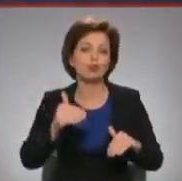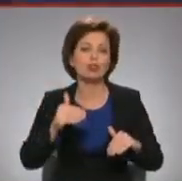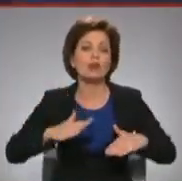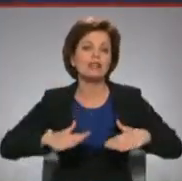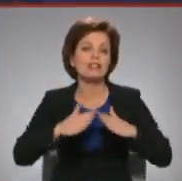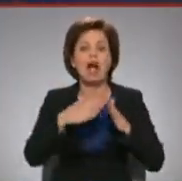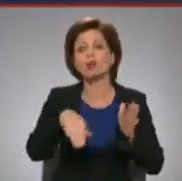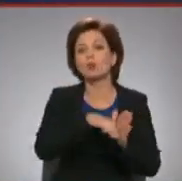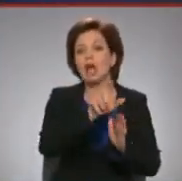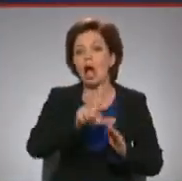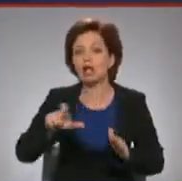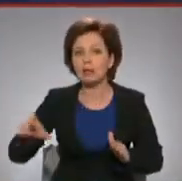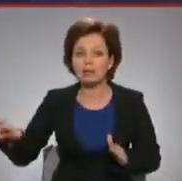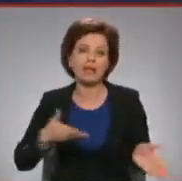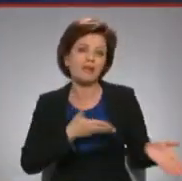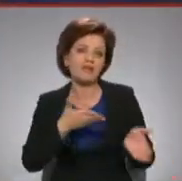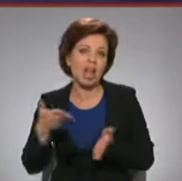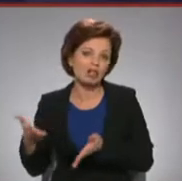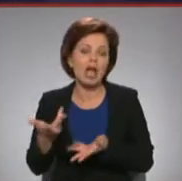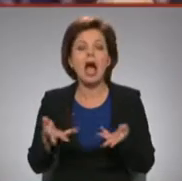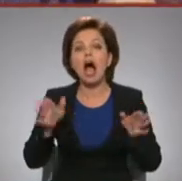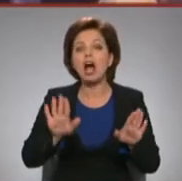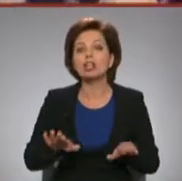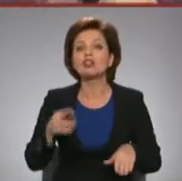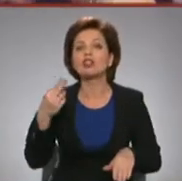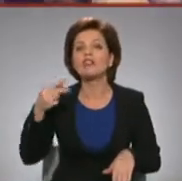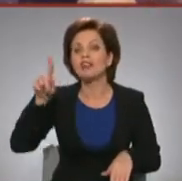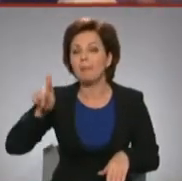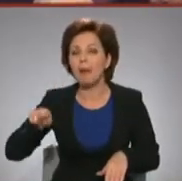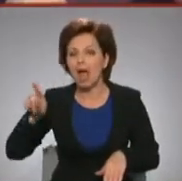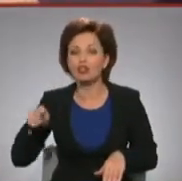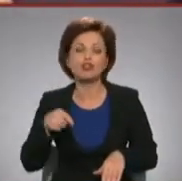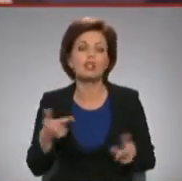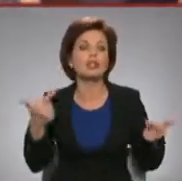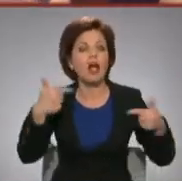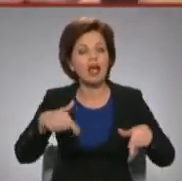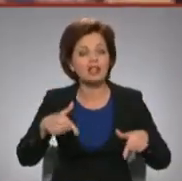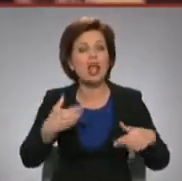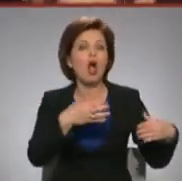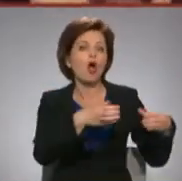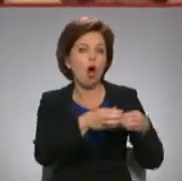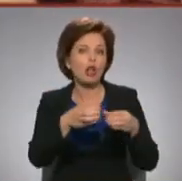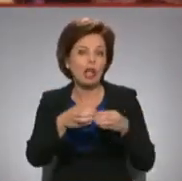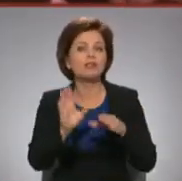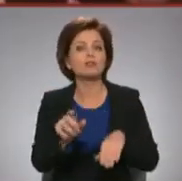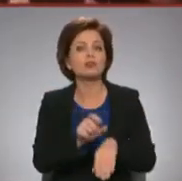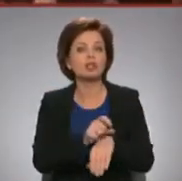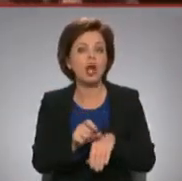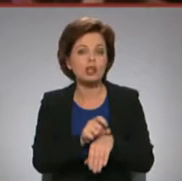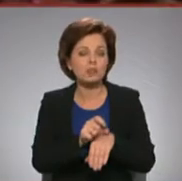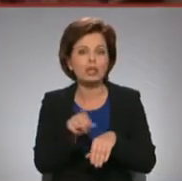un viesu. Līdz gaudāmas svētkiem ir atlikuši vien 2 mēneši, un šis laiks visiem kolektīviem būs sasprints, lai nosnīpētu savu